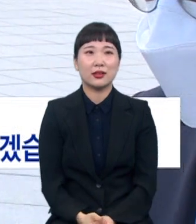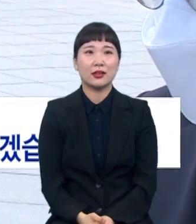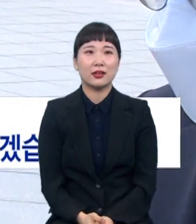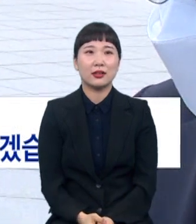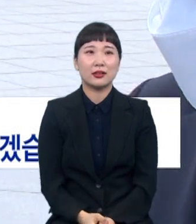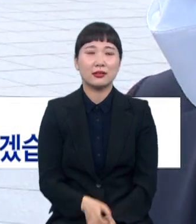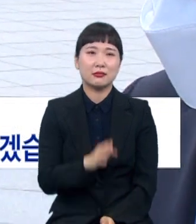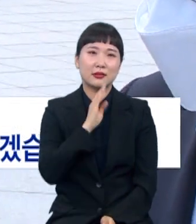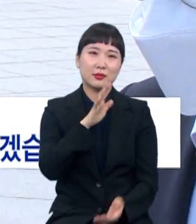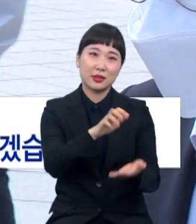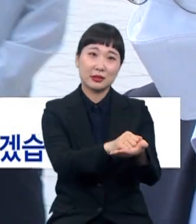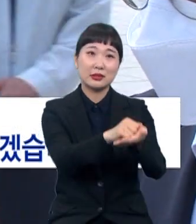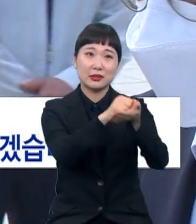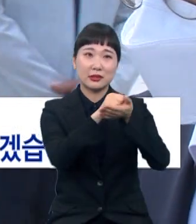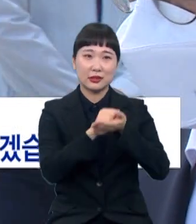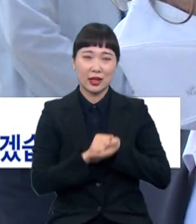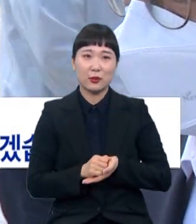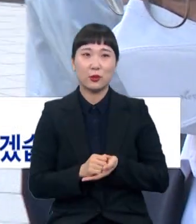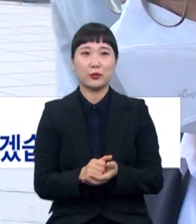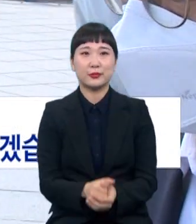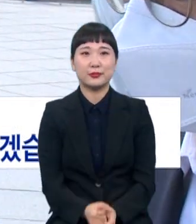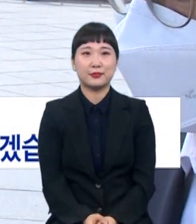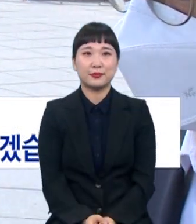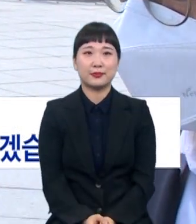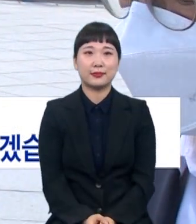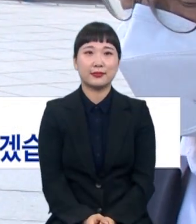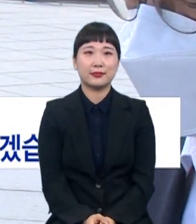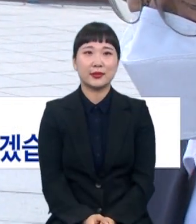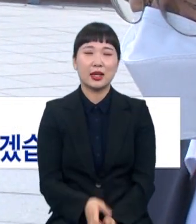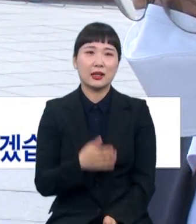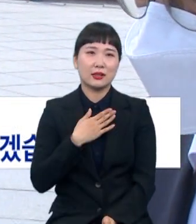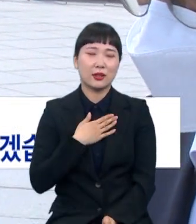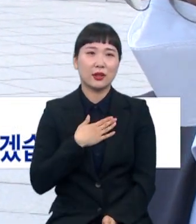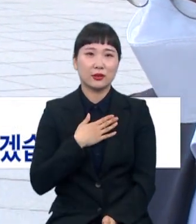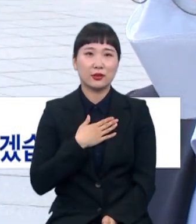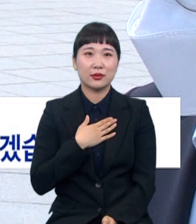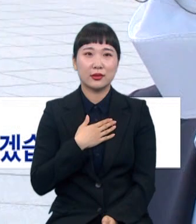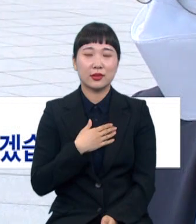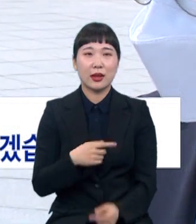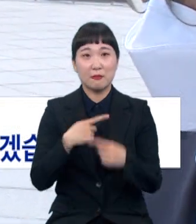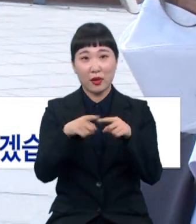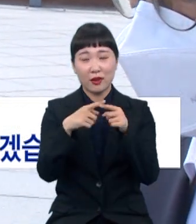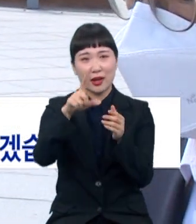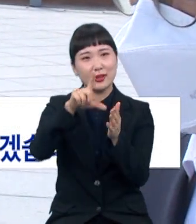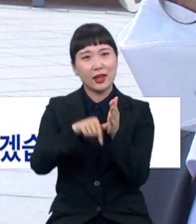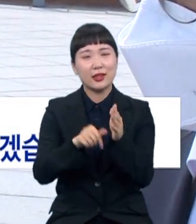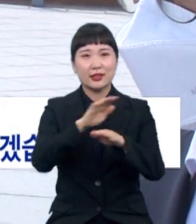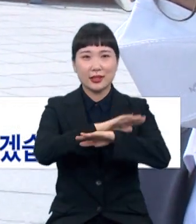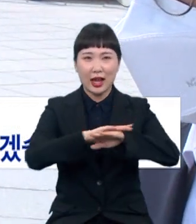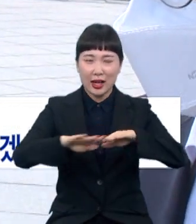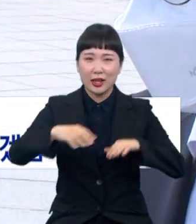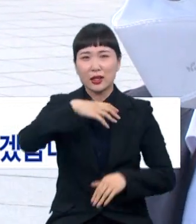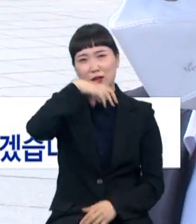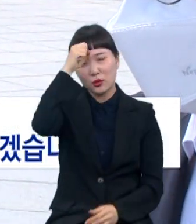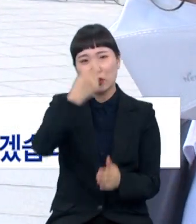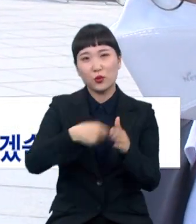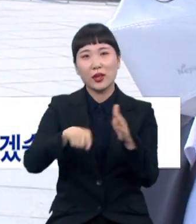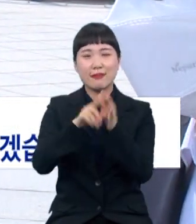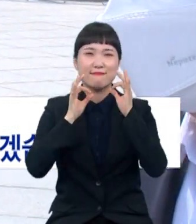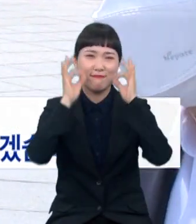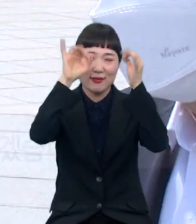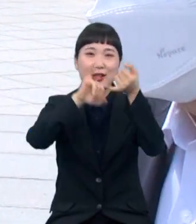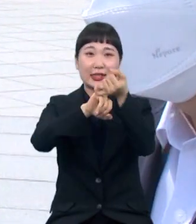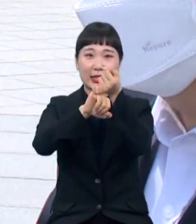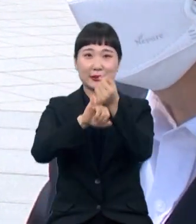되겠네요. 그 오늘 참여했어요. 저희들도 이어져서 이런 평가를 할 때 네. 통과될 수 있도록 최선을 다하겠습니다. 네, 네,